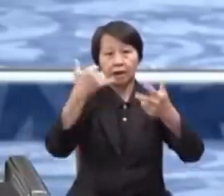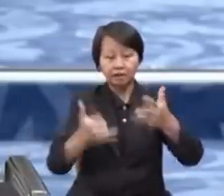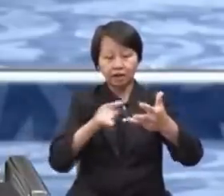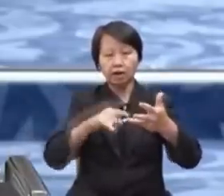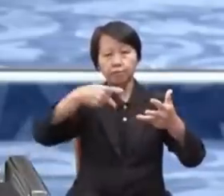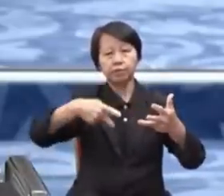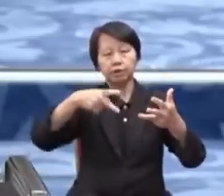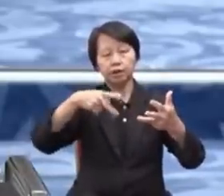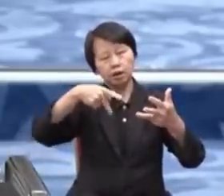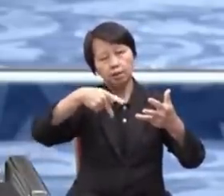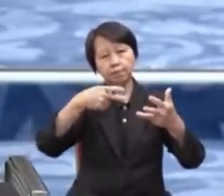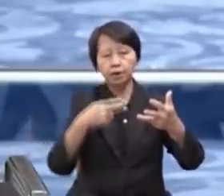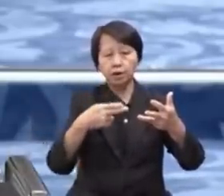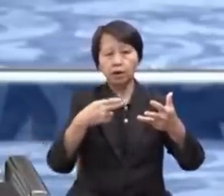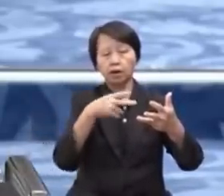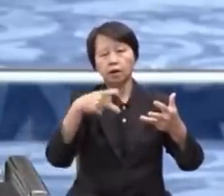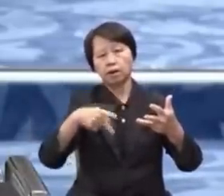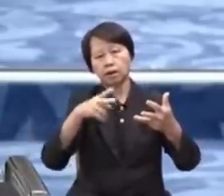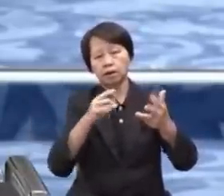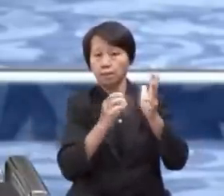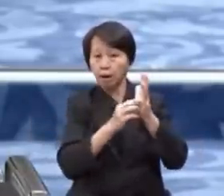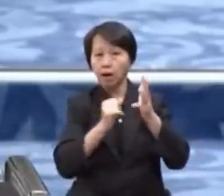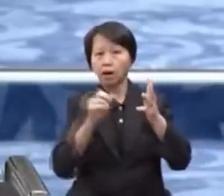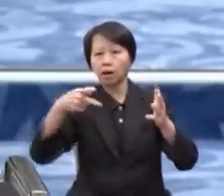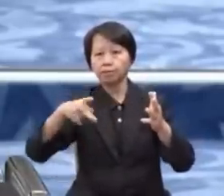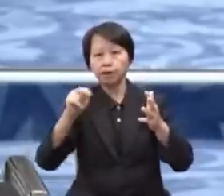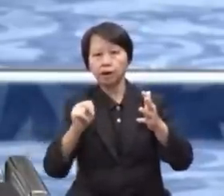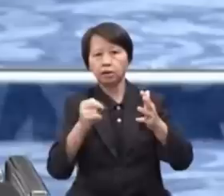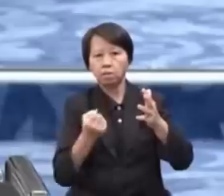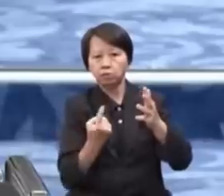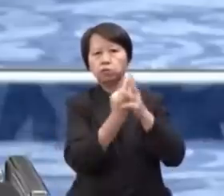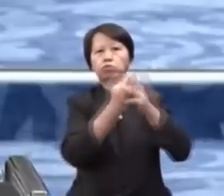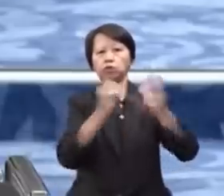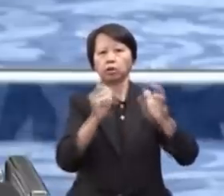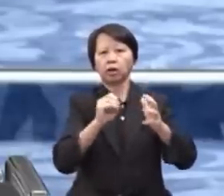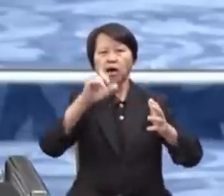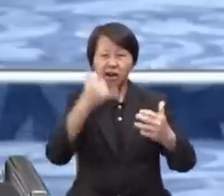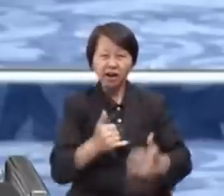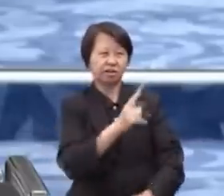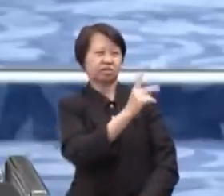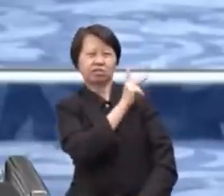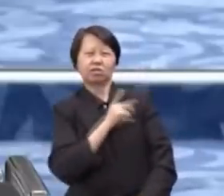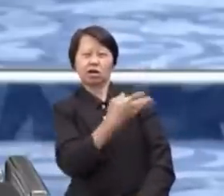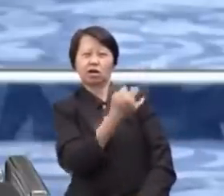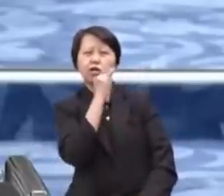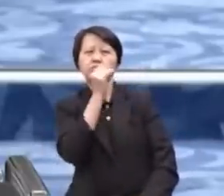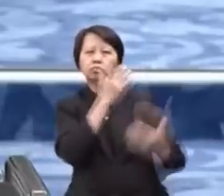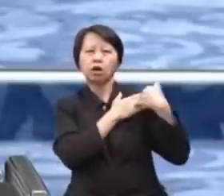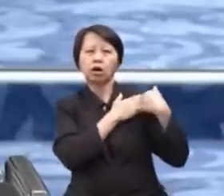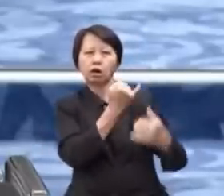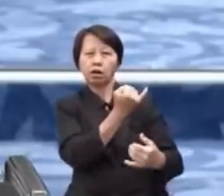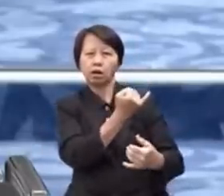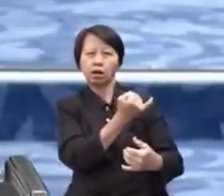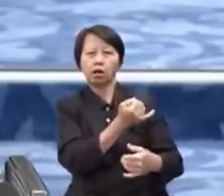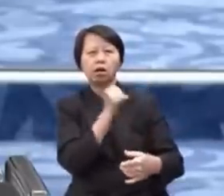sekarang tidak pernah dibangkitkan melainkan seorang ketua yang tidak bertanggung jawab yang